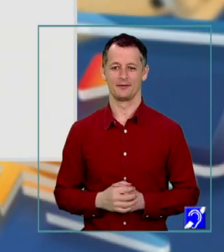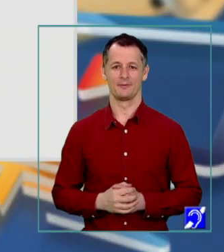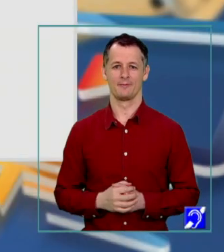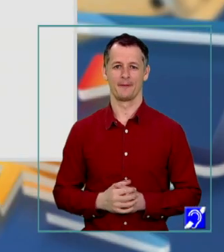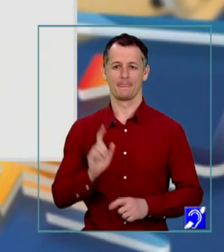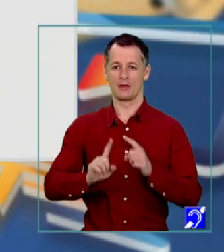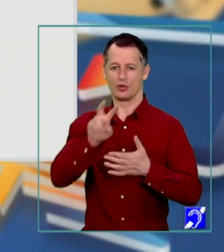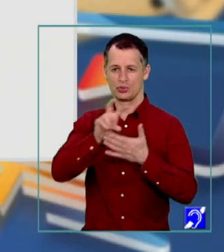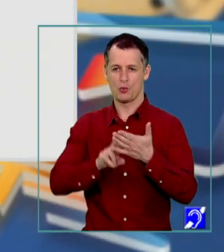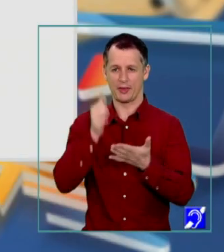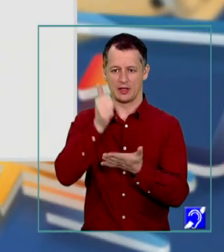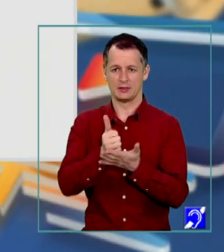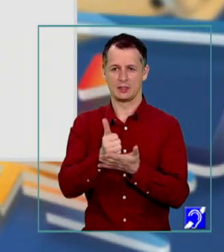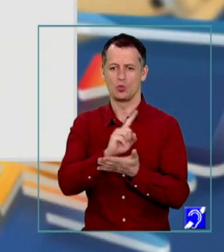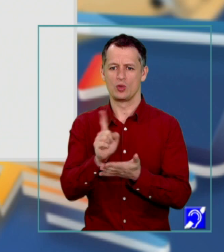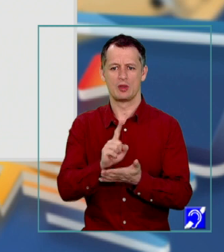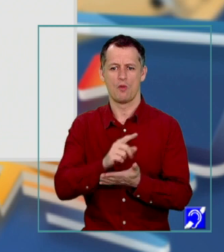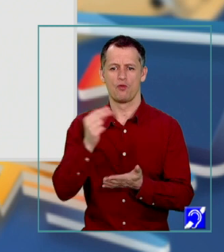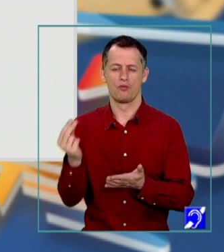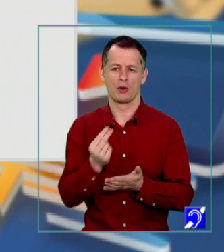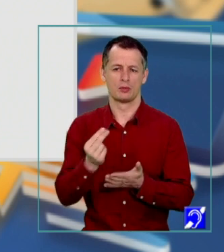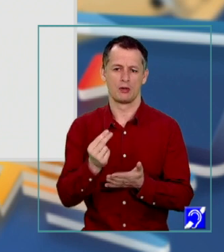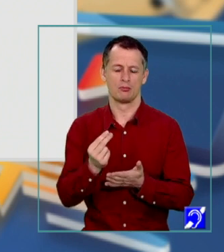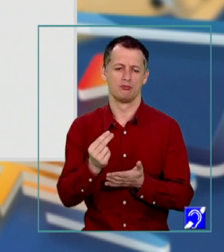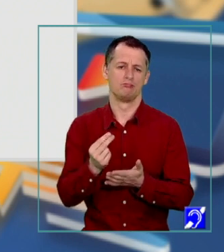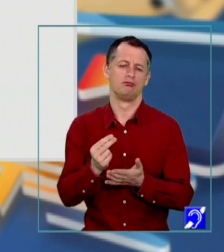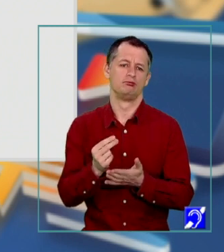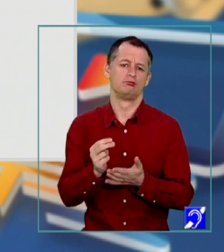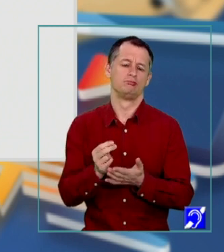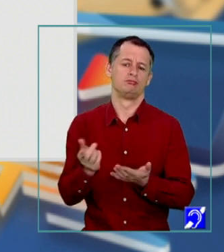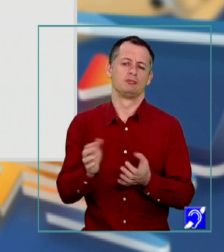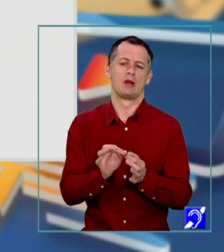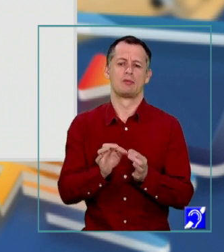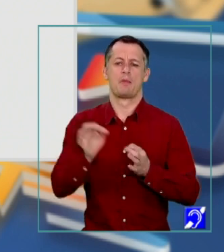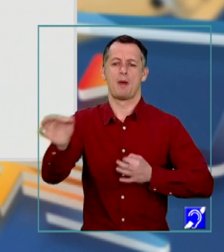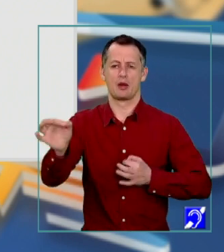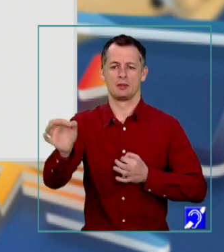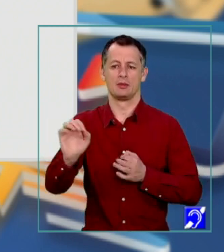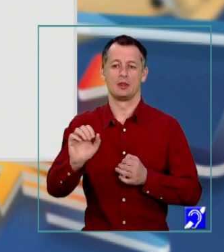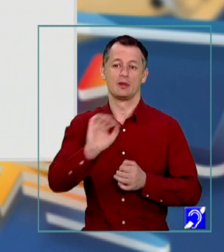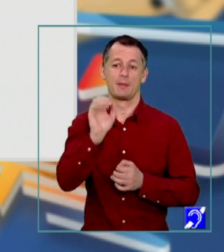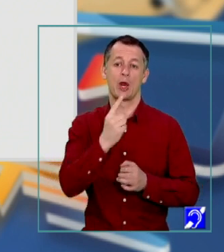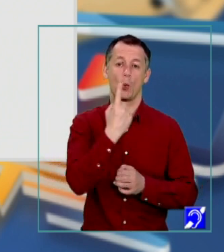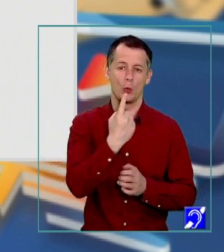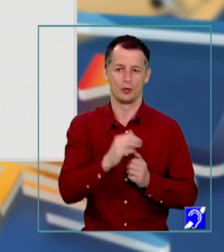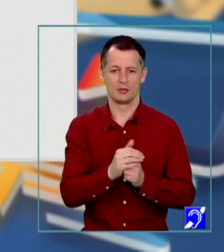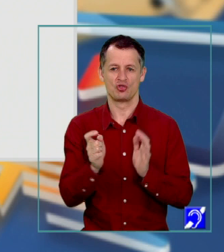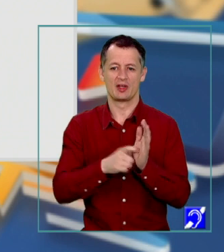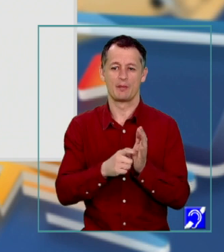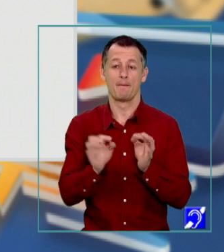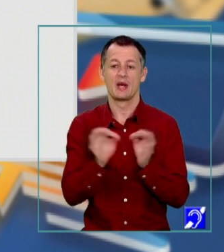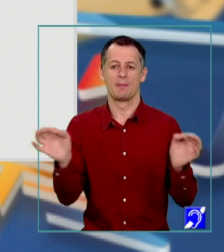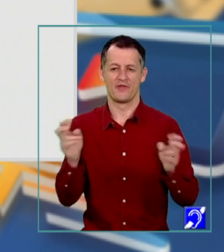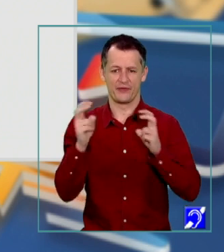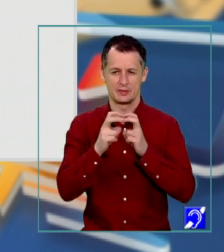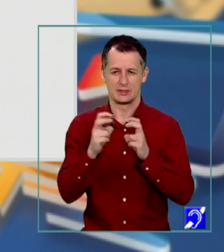dacă o citim cu atenție, vedem că nu este foarte departe de întrebarea numărul 1. Ni se cere o mărime fizică